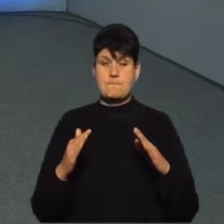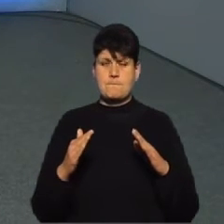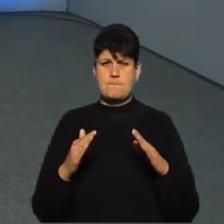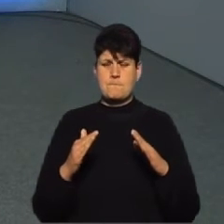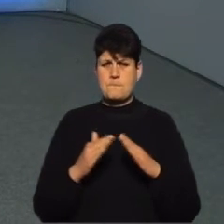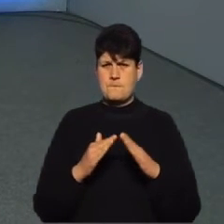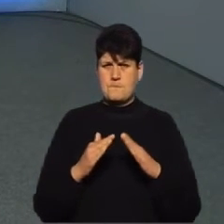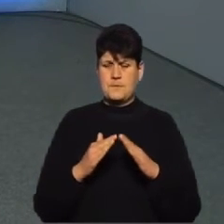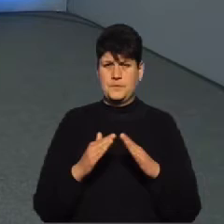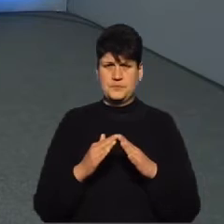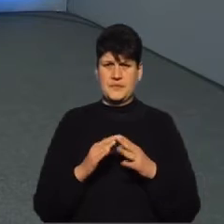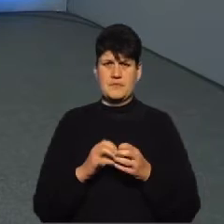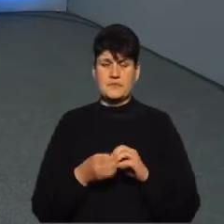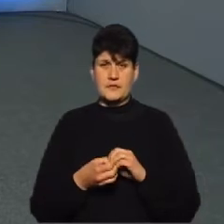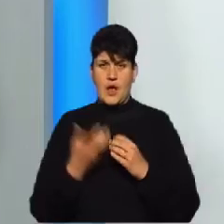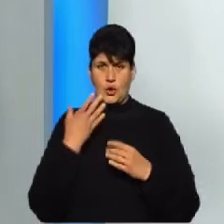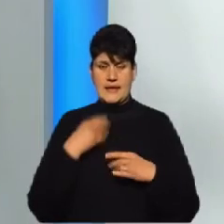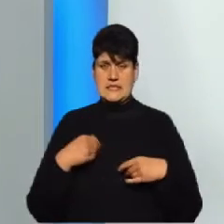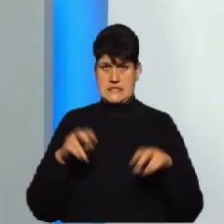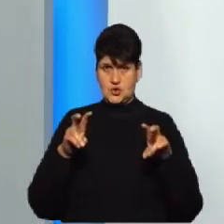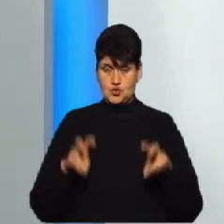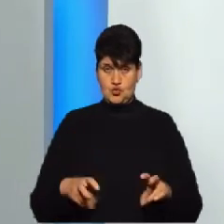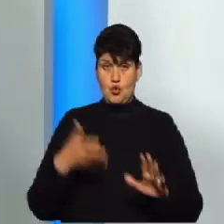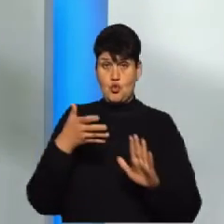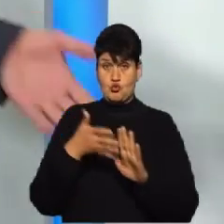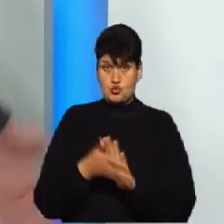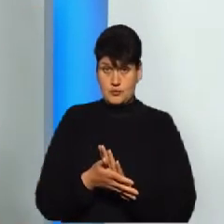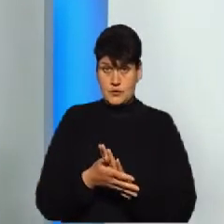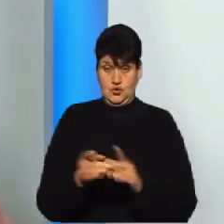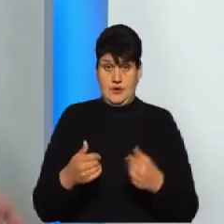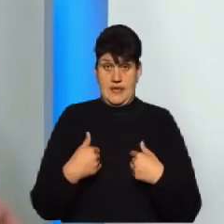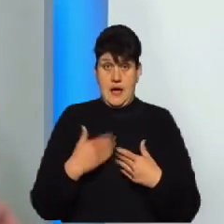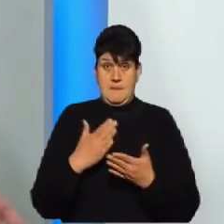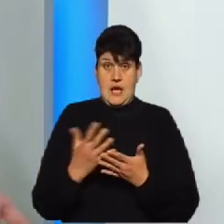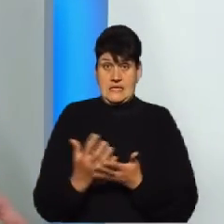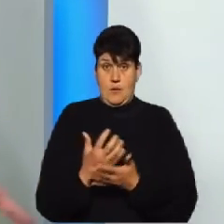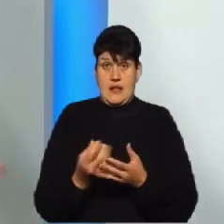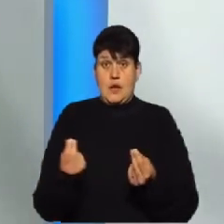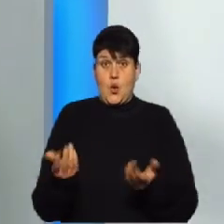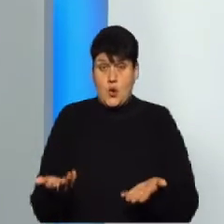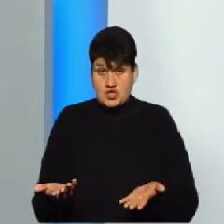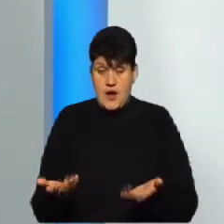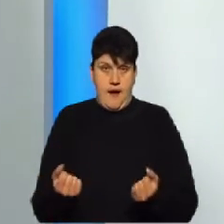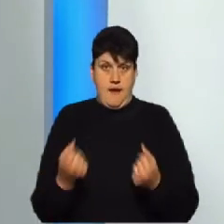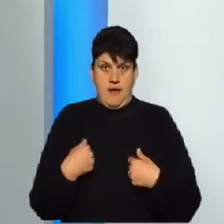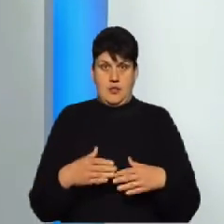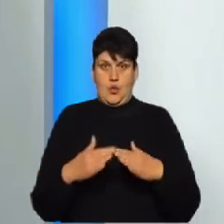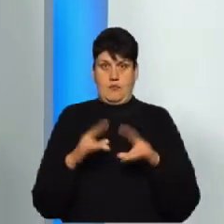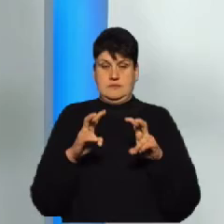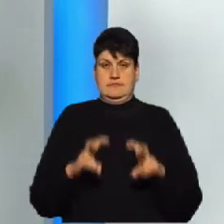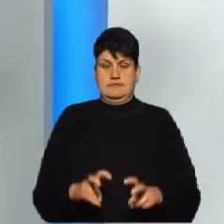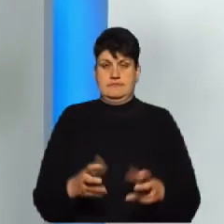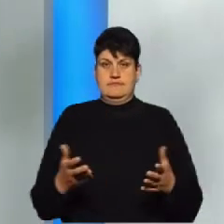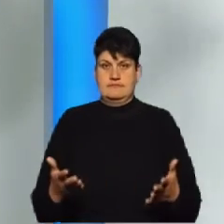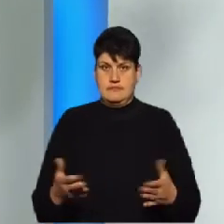сиджу і розумію, що я мав заробити гроші, а я вдома, тому що закрили моє